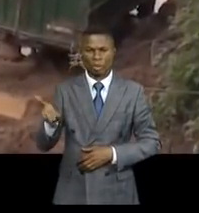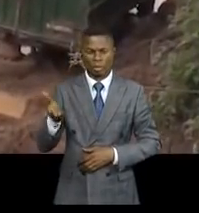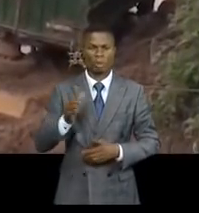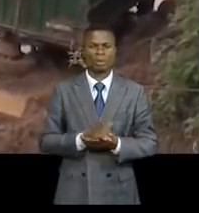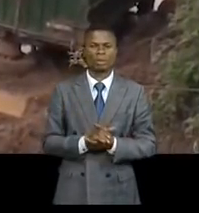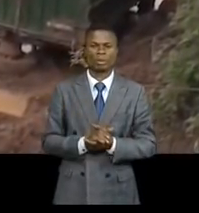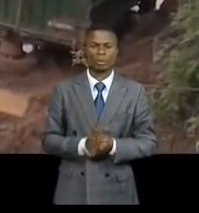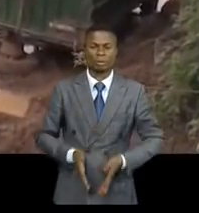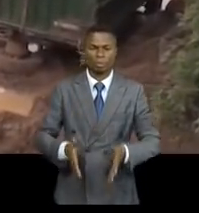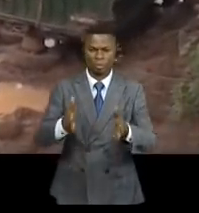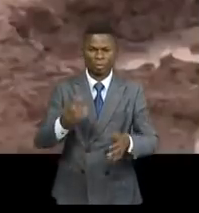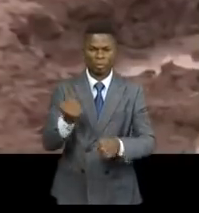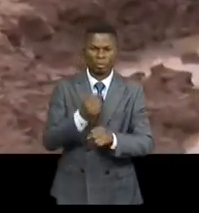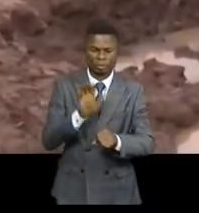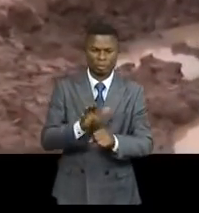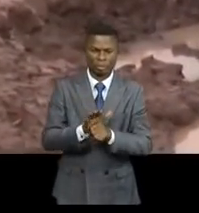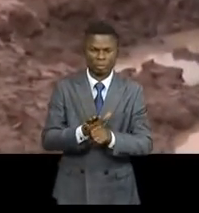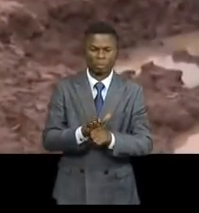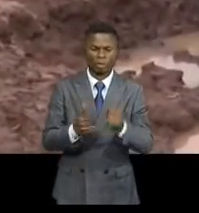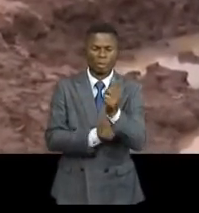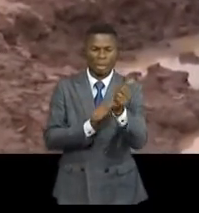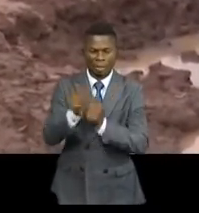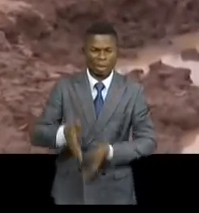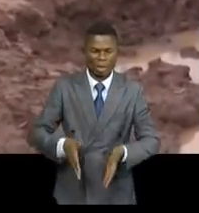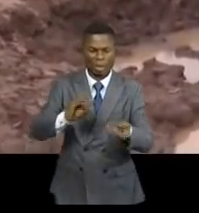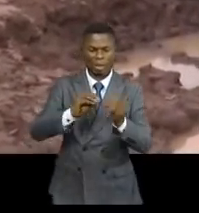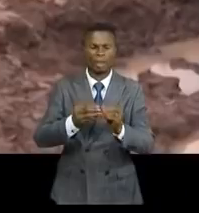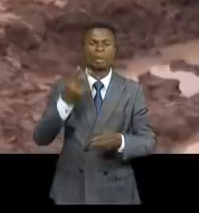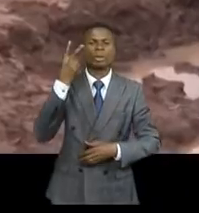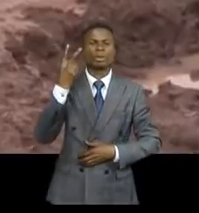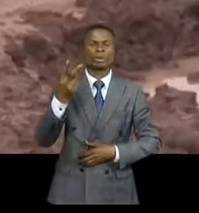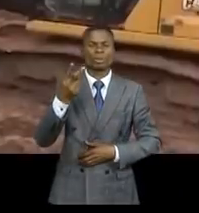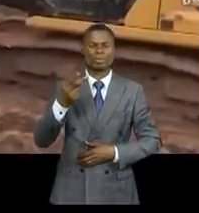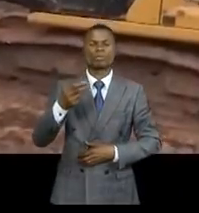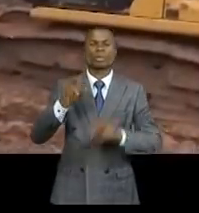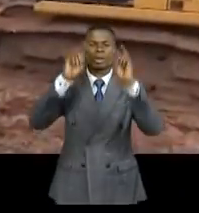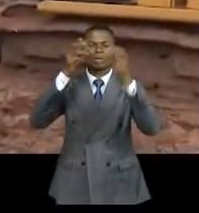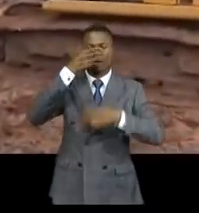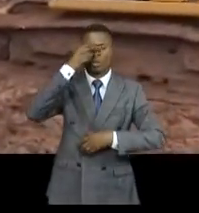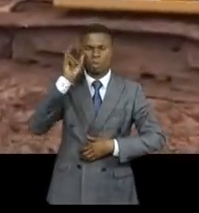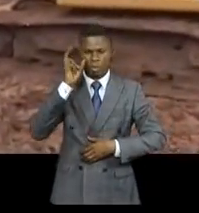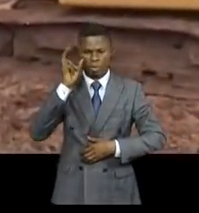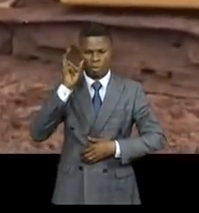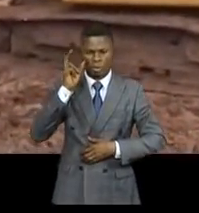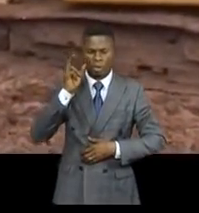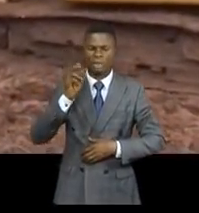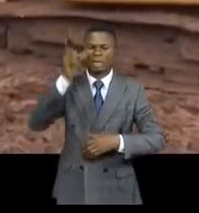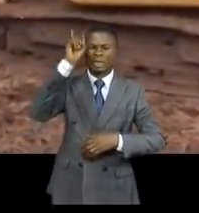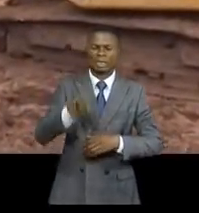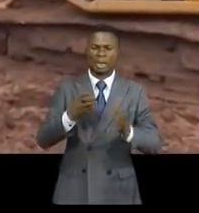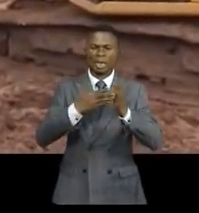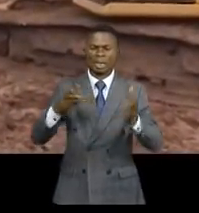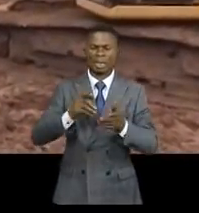Son routier de tous les cauchemars pour les usagers de la route nationale numéro 2, Bukavu Mwenga Kamituga, longue de 180